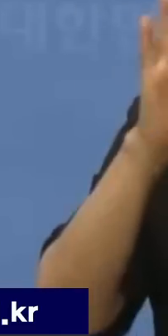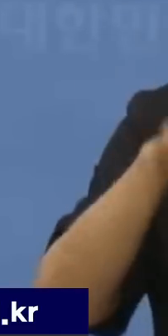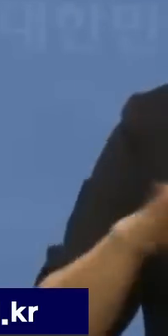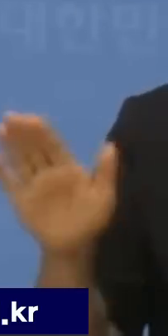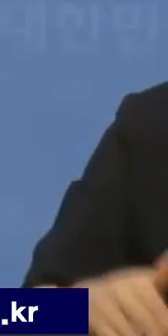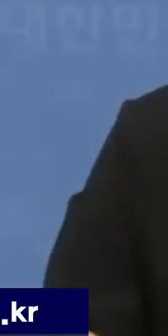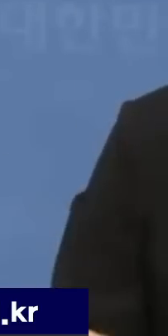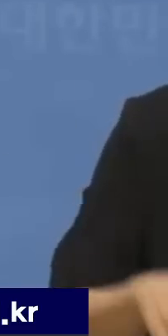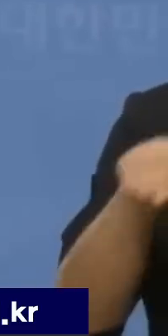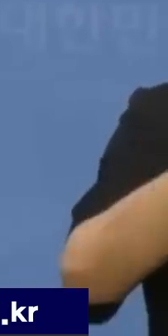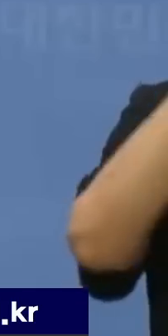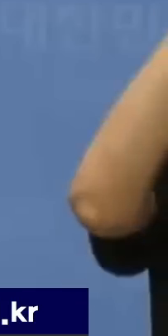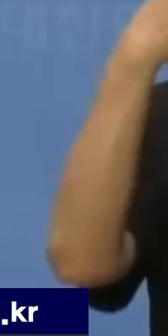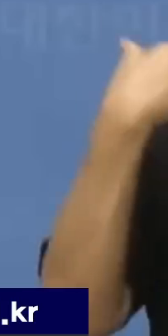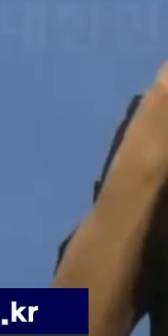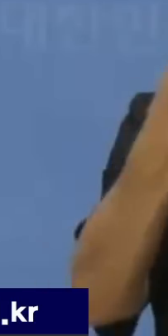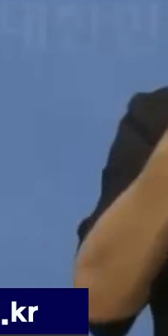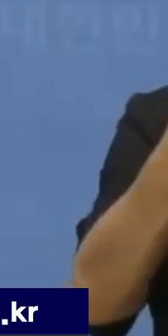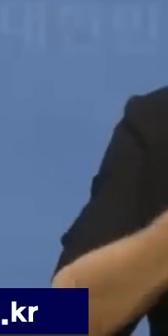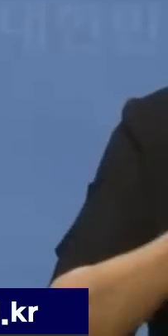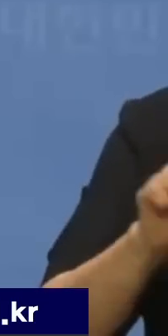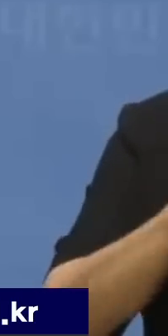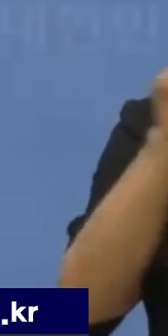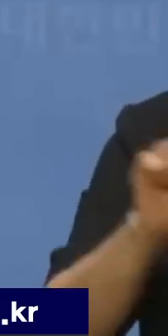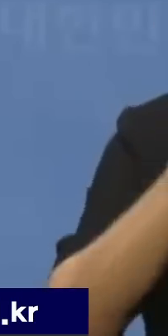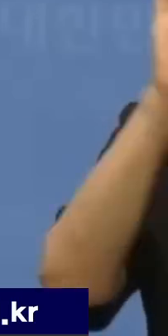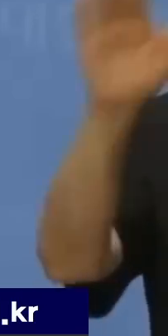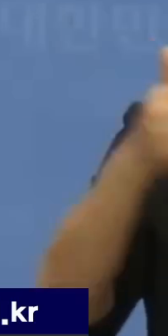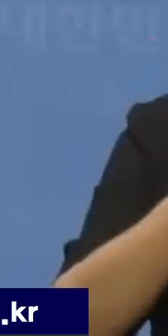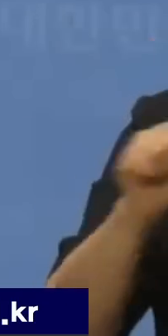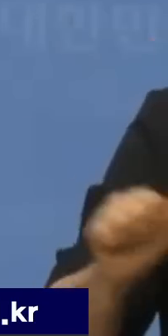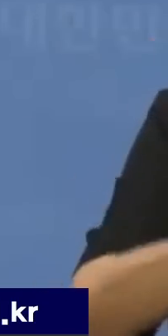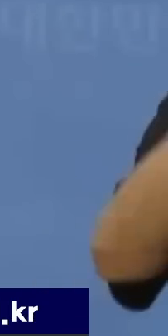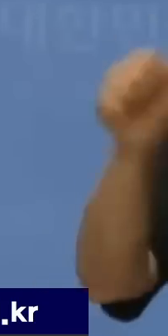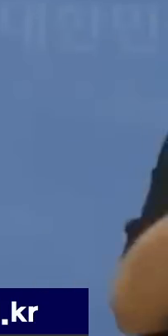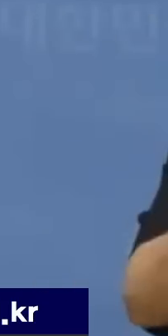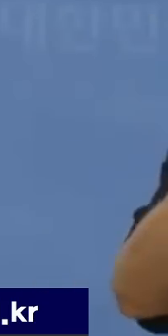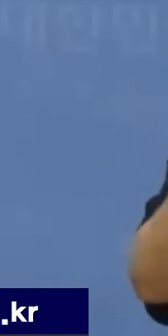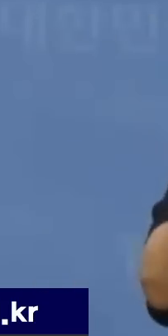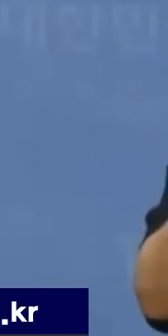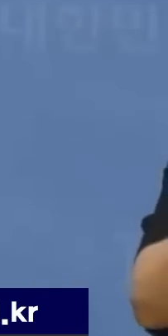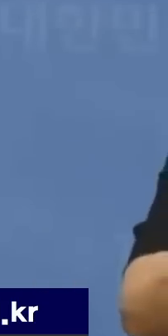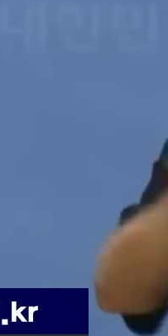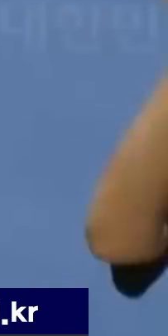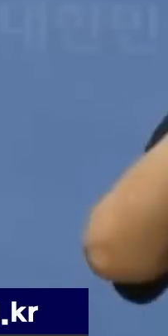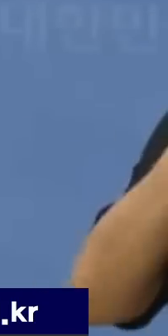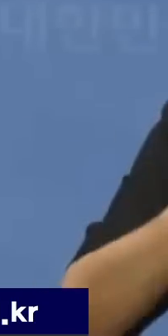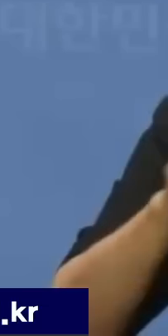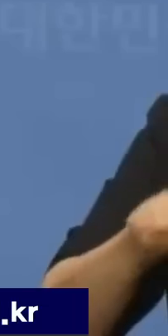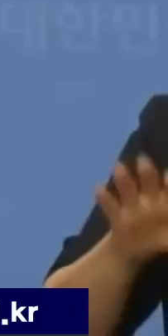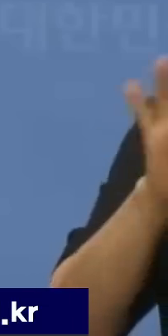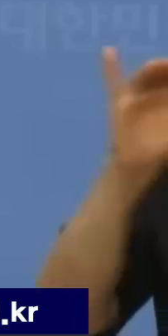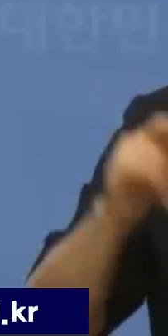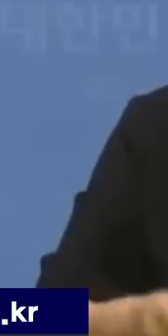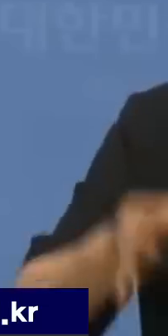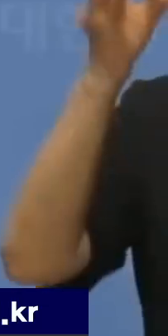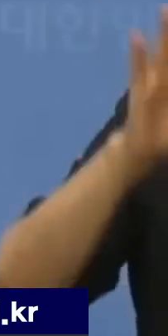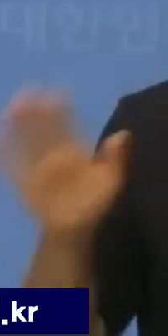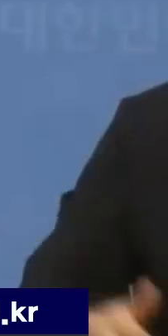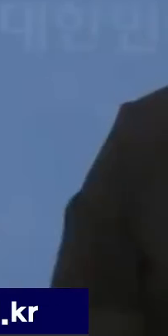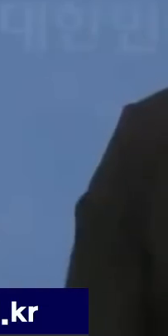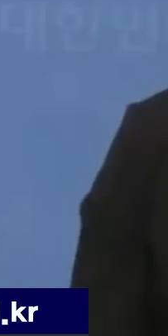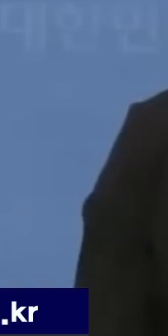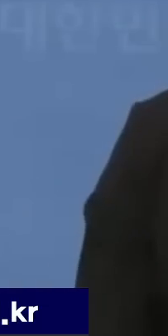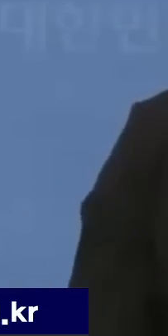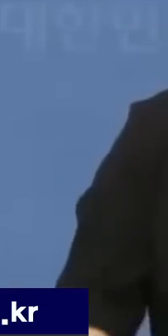아닙니다 문재인 정부 때인 2021년 하반기부터 아시아 현물가스 가격이 오르긴 했지만 10배까지 오르지는 않았습니다